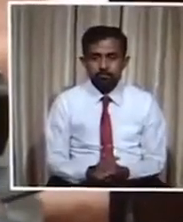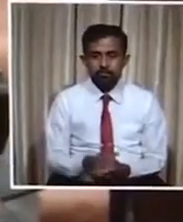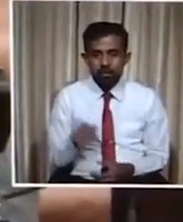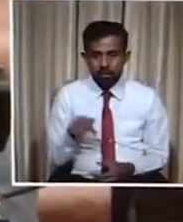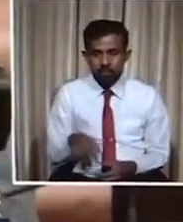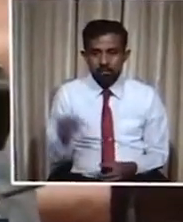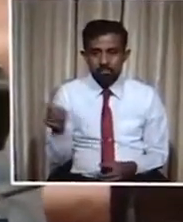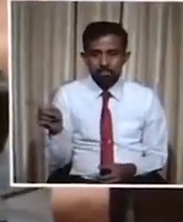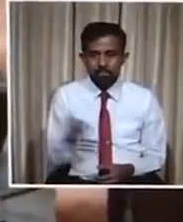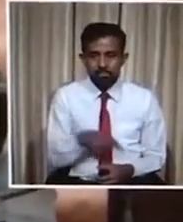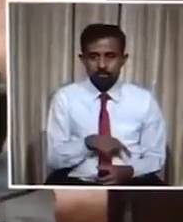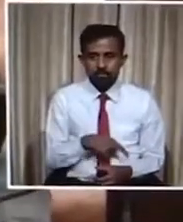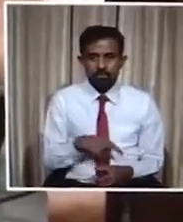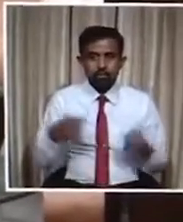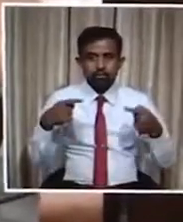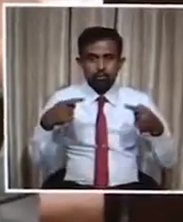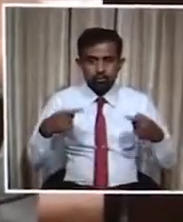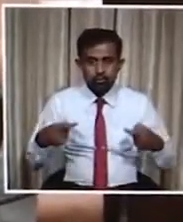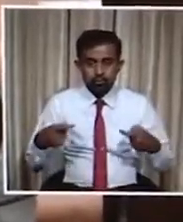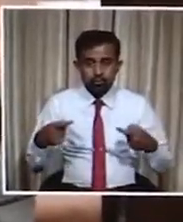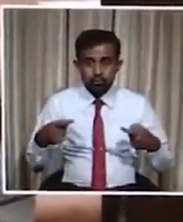யுத்தம் காரணமாக குறிப்பாக